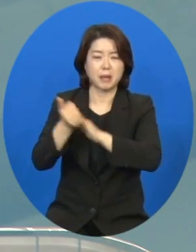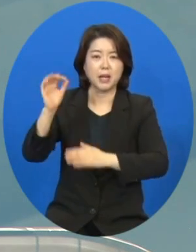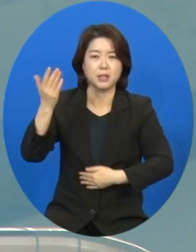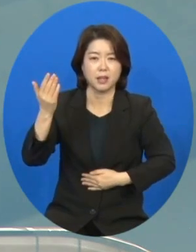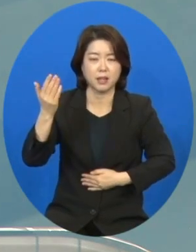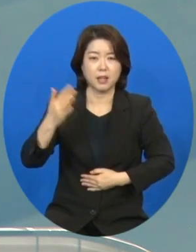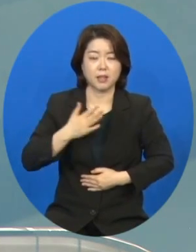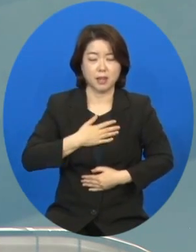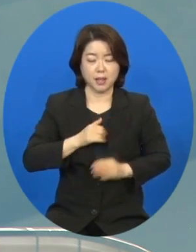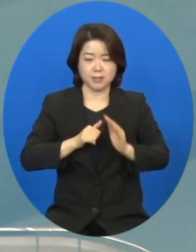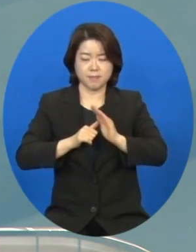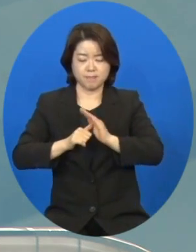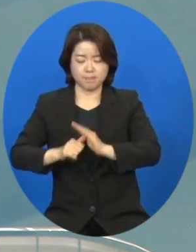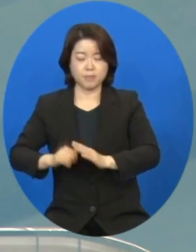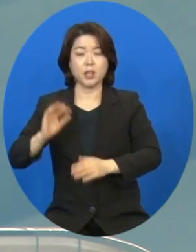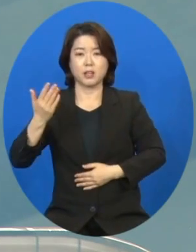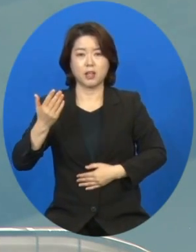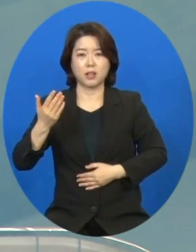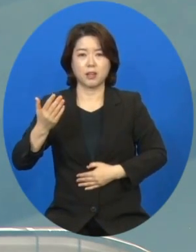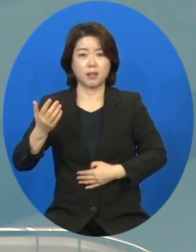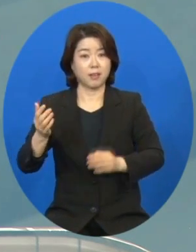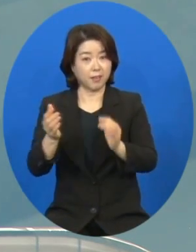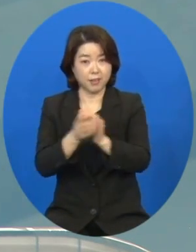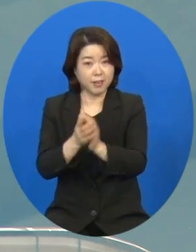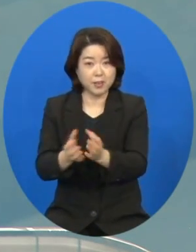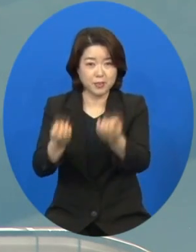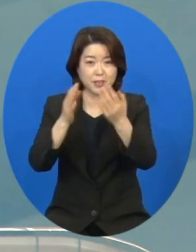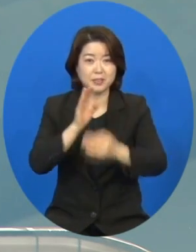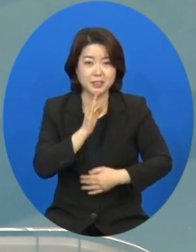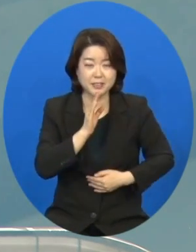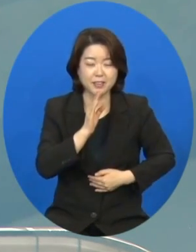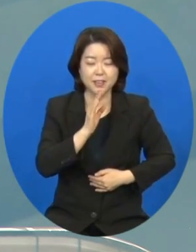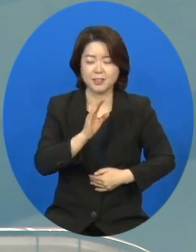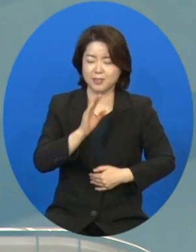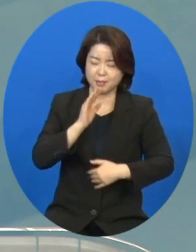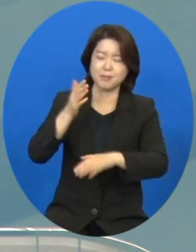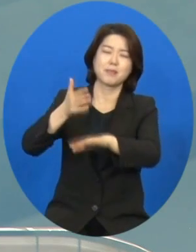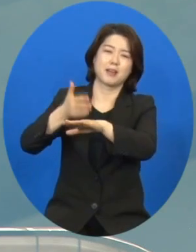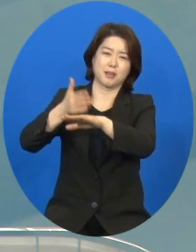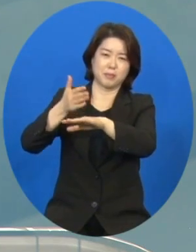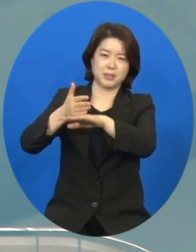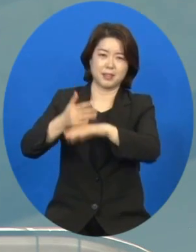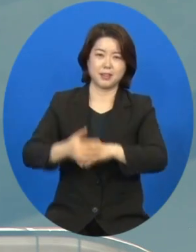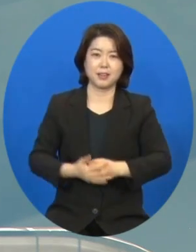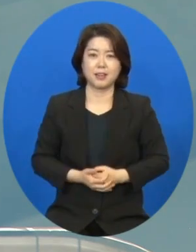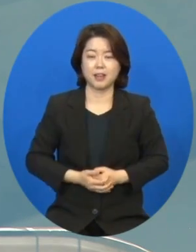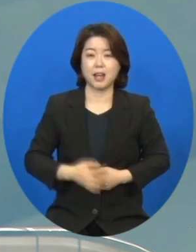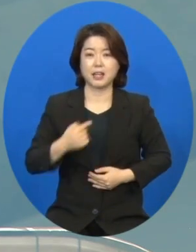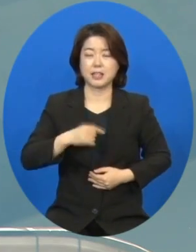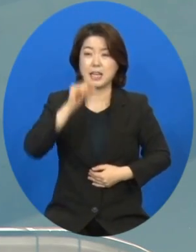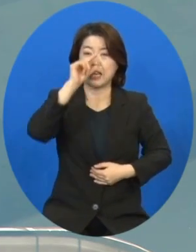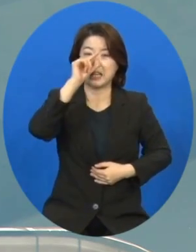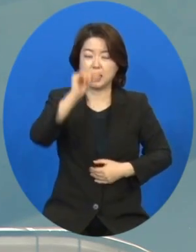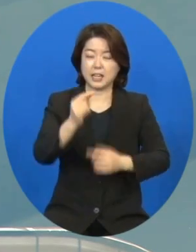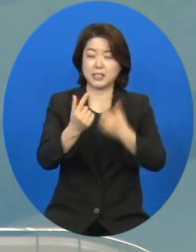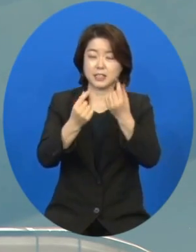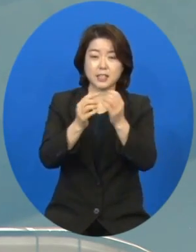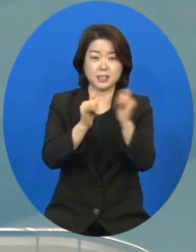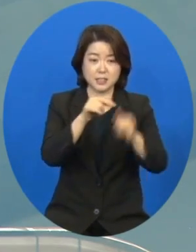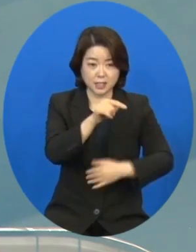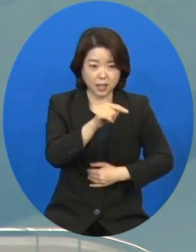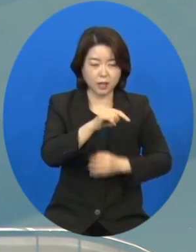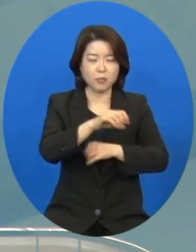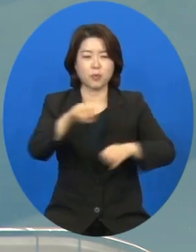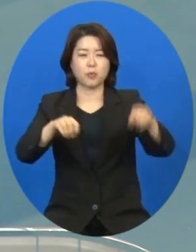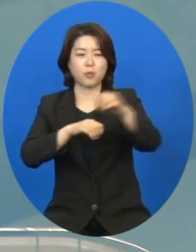되고. 할렐루야죠. 너무 감사한 거예요. 내겐 가시 같은 사람이 오히려 내게